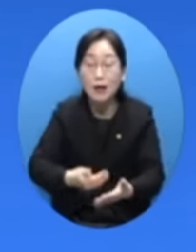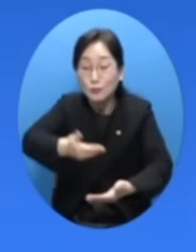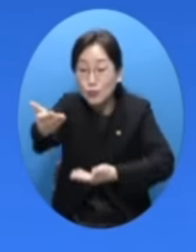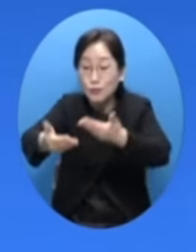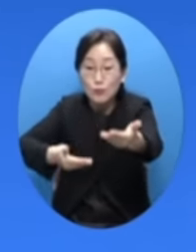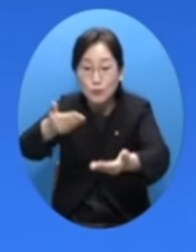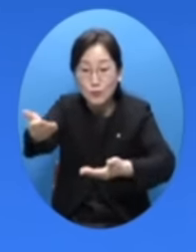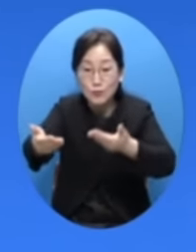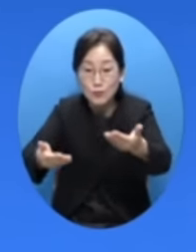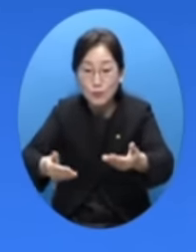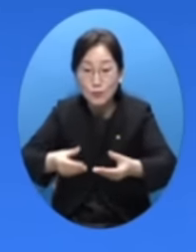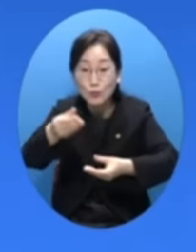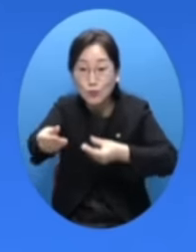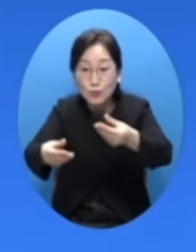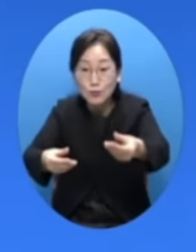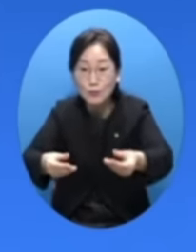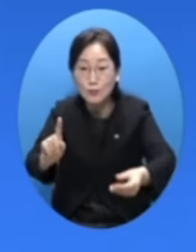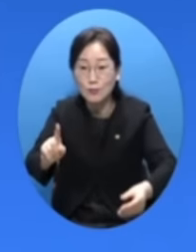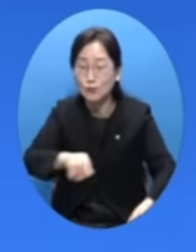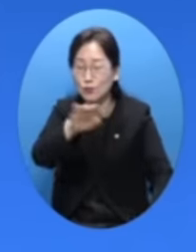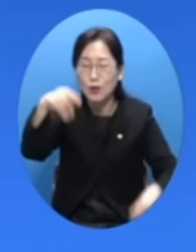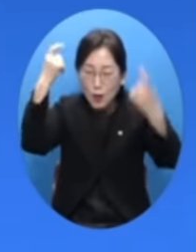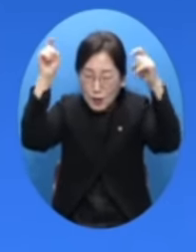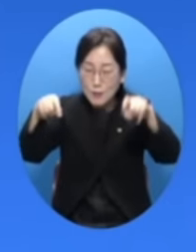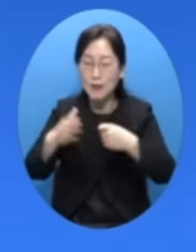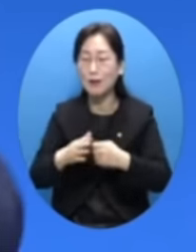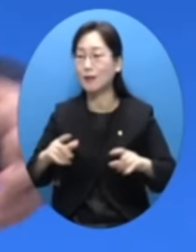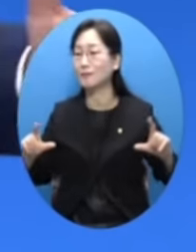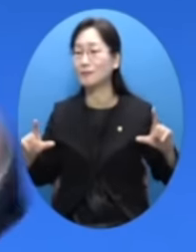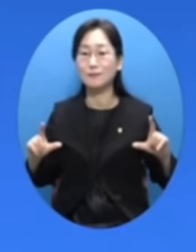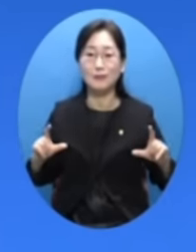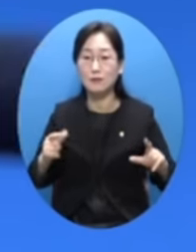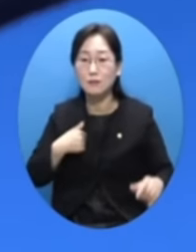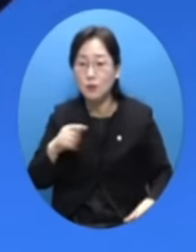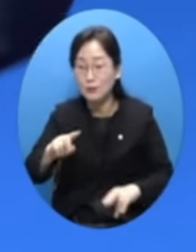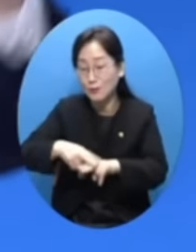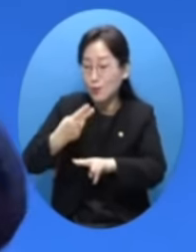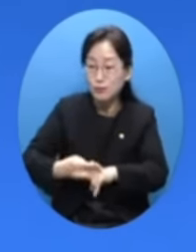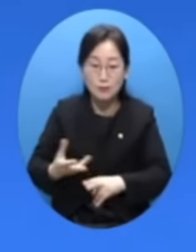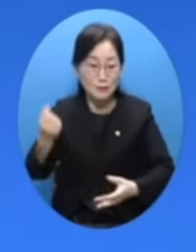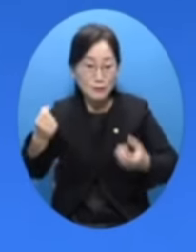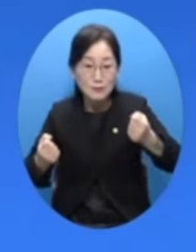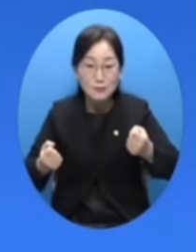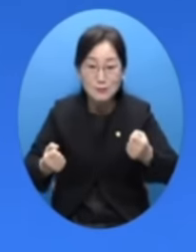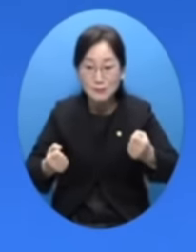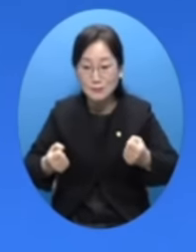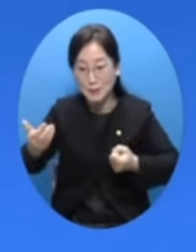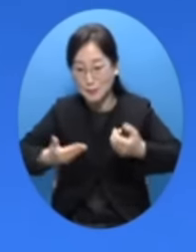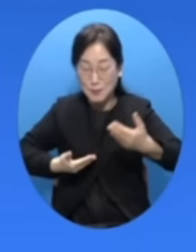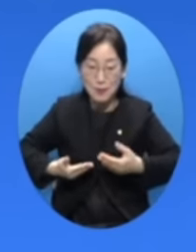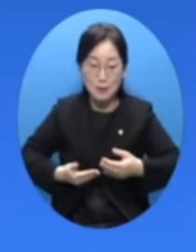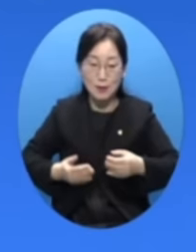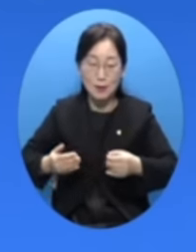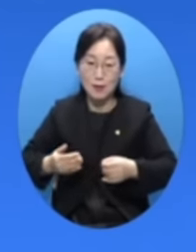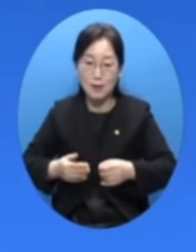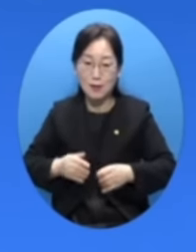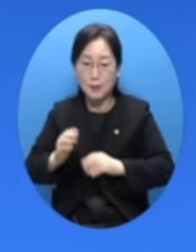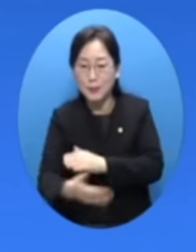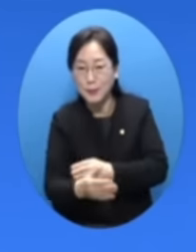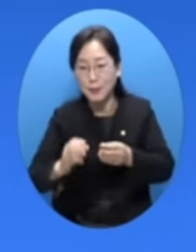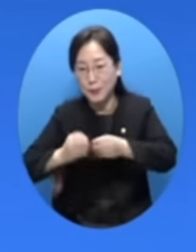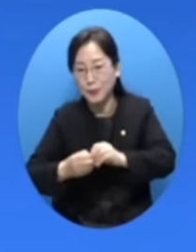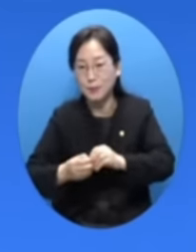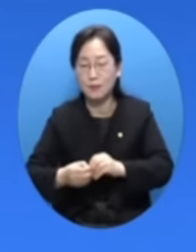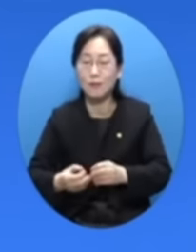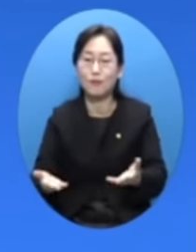주시면 우리들이 어리석어서 내가 잘난 줄 알고 그 선물을 갖고 땅 일로 가버리고 맙니다. 여러분,